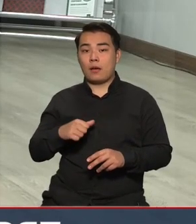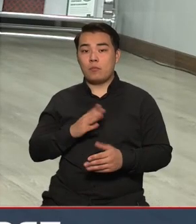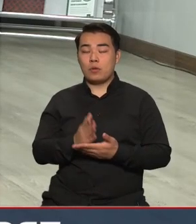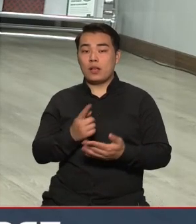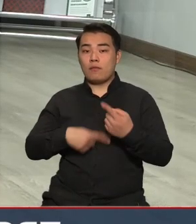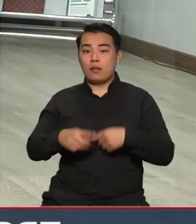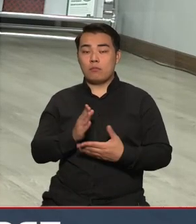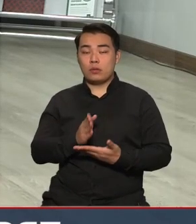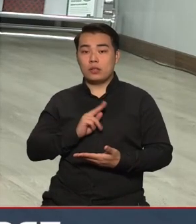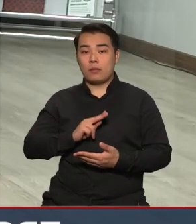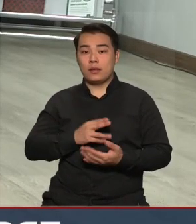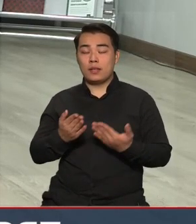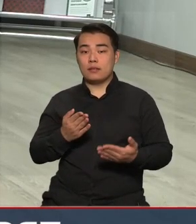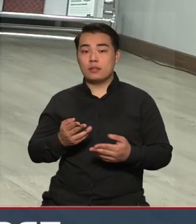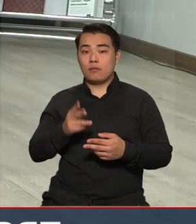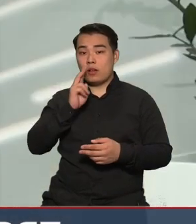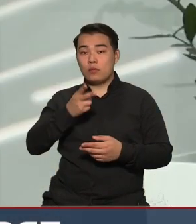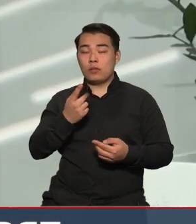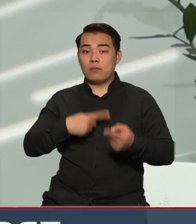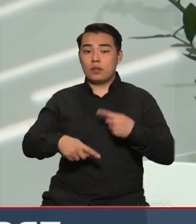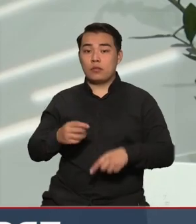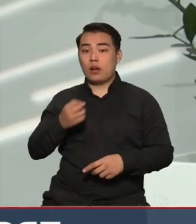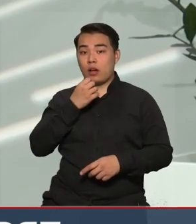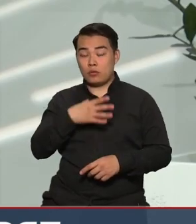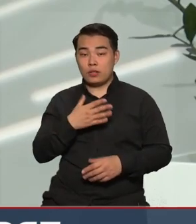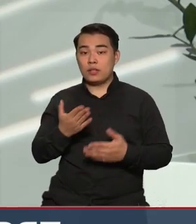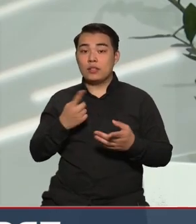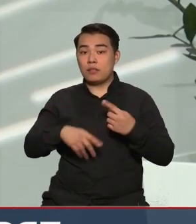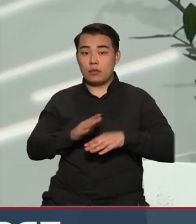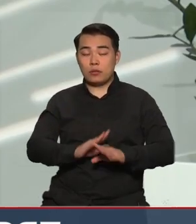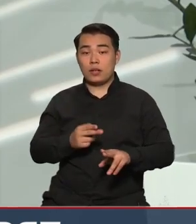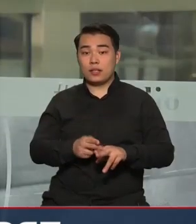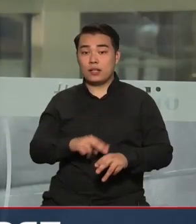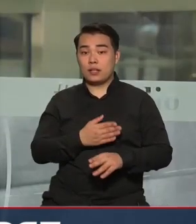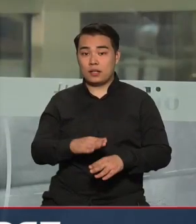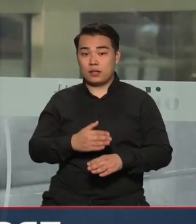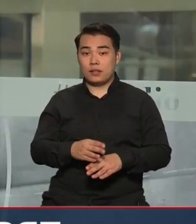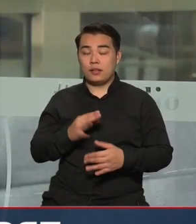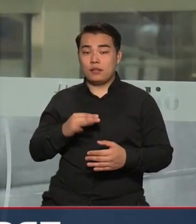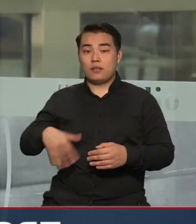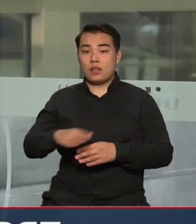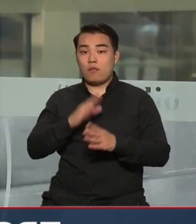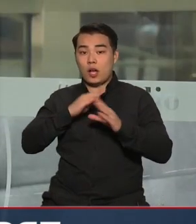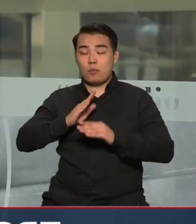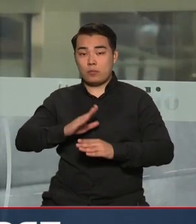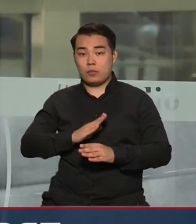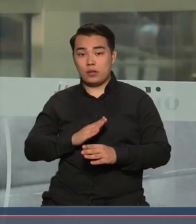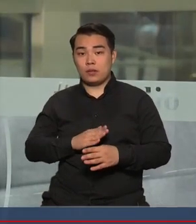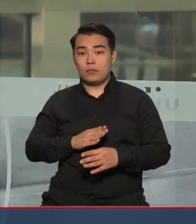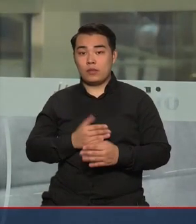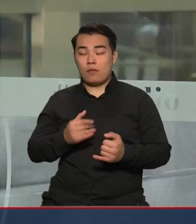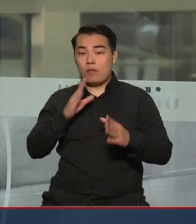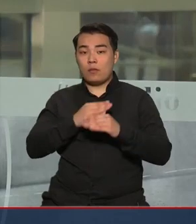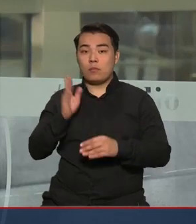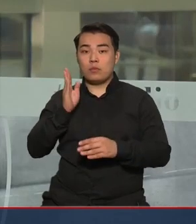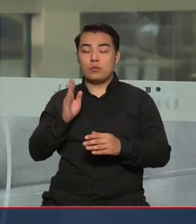возвратом. Если за эти 2 года вернул, хорошо, не вернул этот кредит и исчерпал все свои возможности, то возможность нам